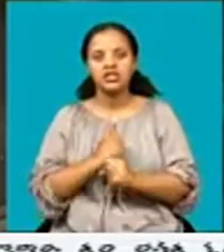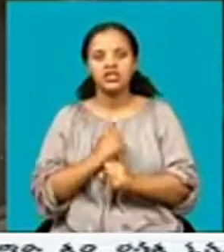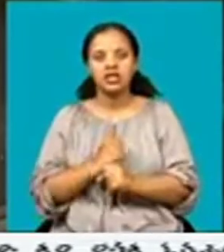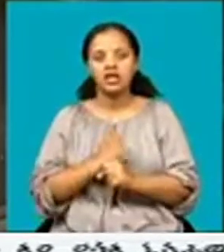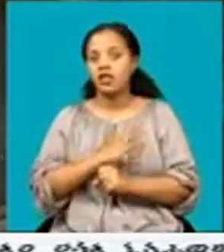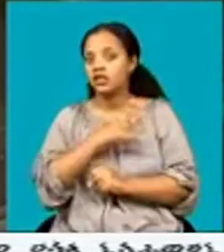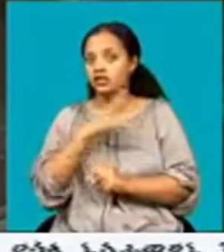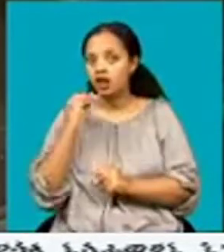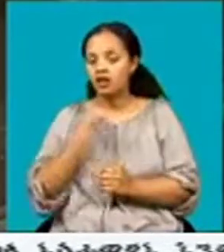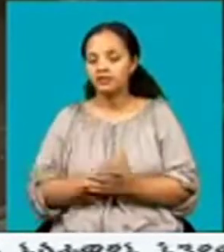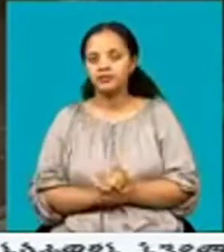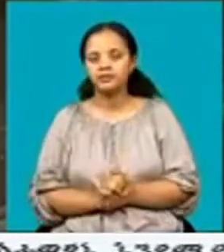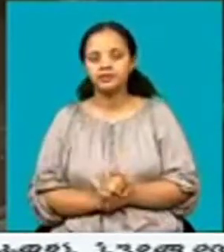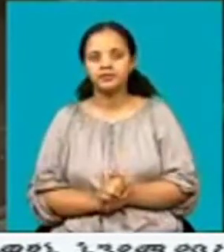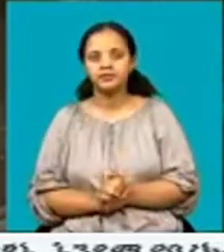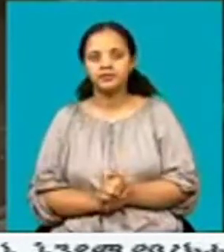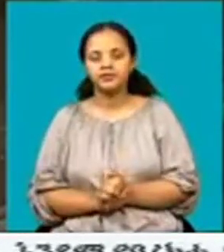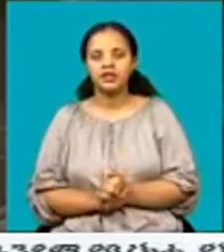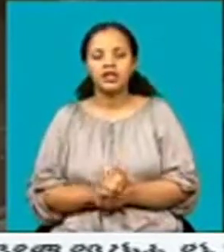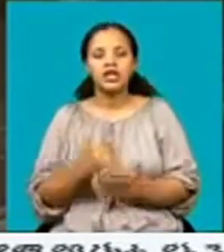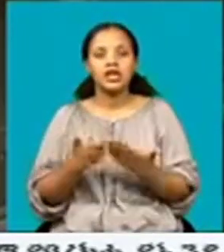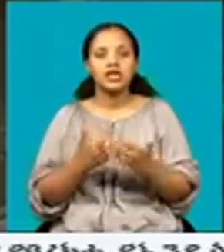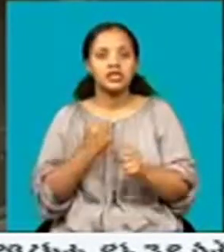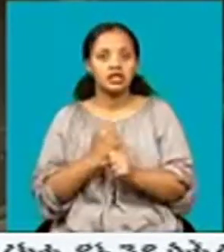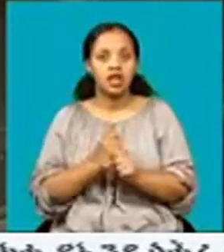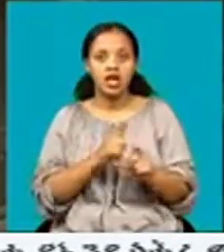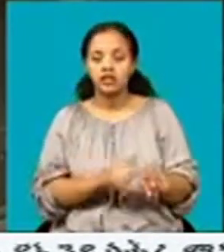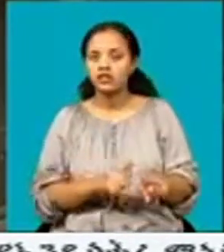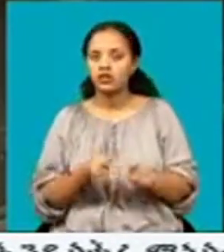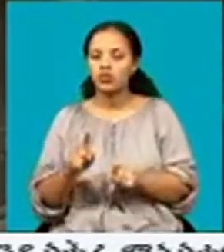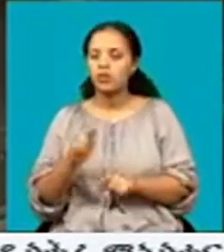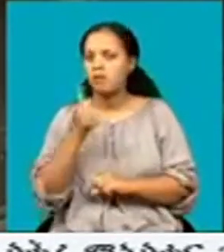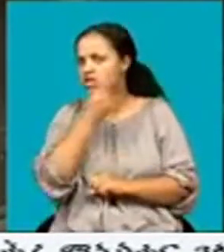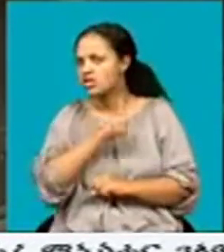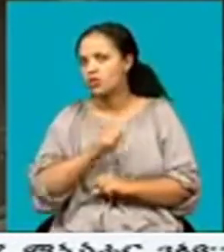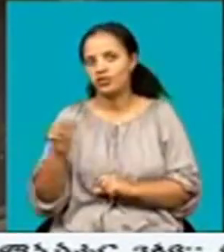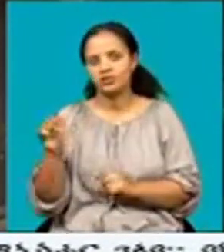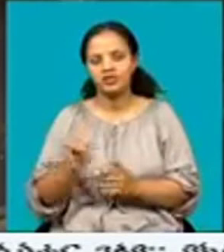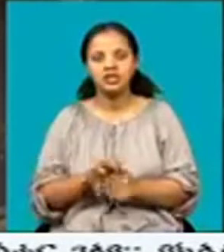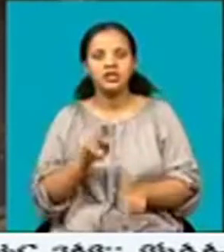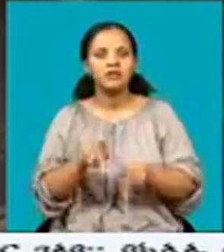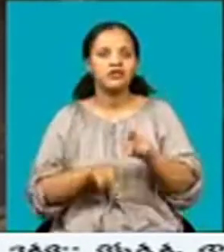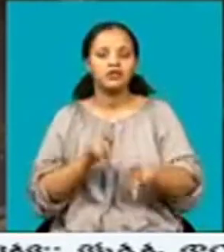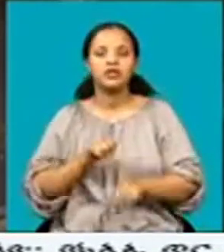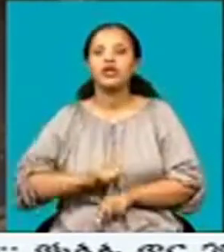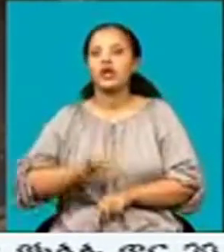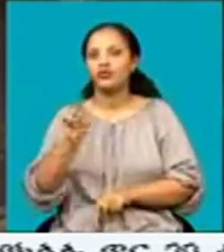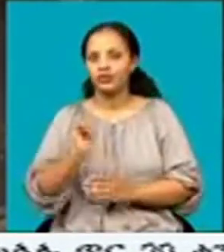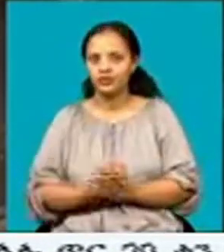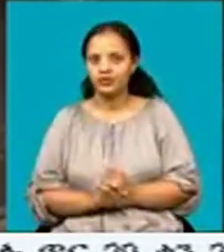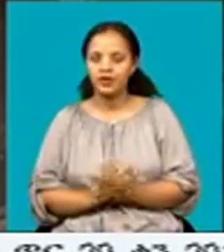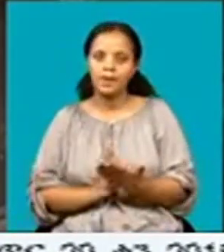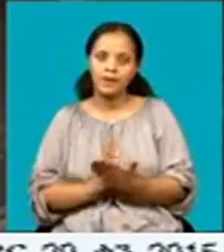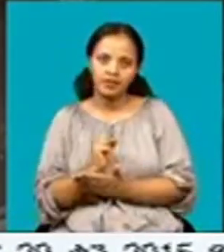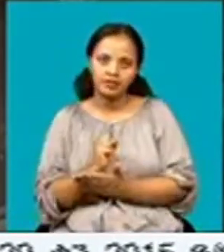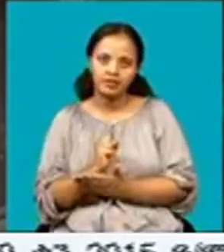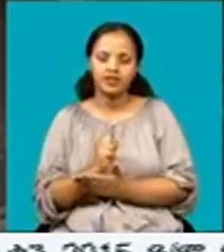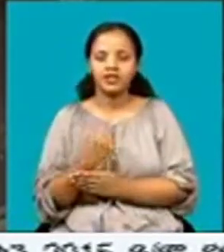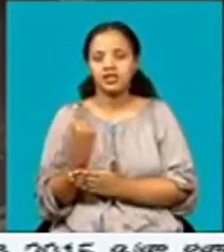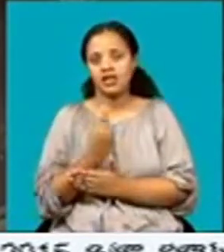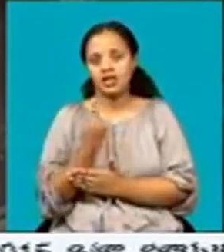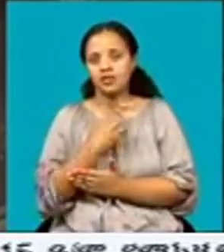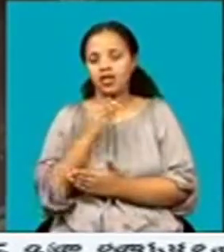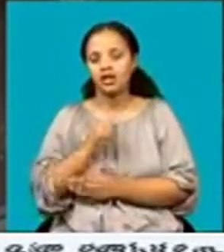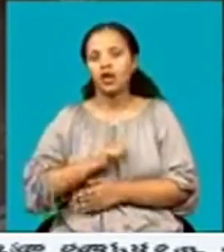እየሰራንና ያ ስራ ደግሞ ያው ማንኛውም ህብረተሰብ የራሱን መብት እንዲጠቀምና